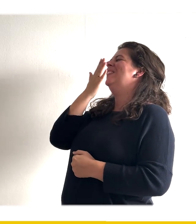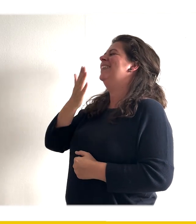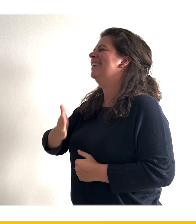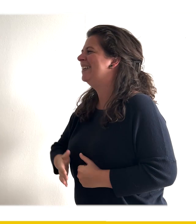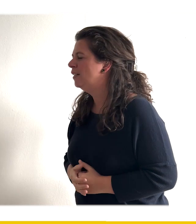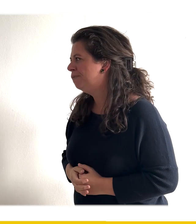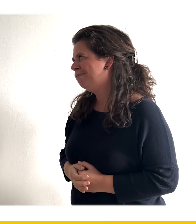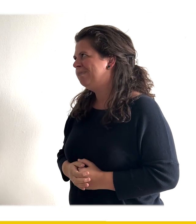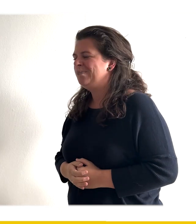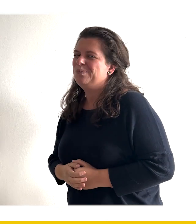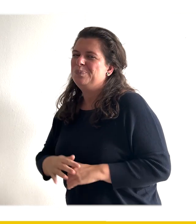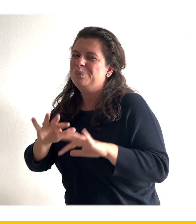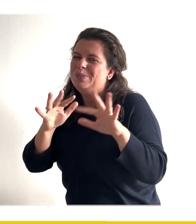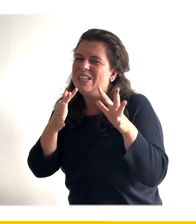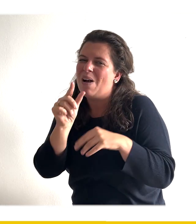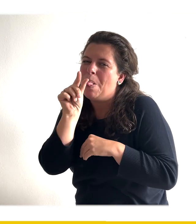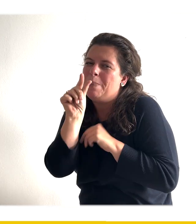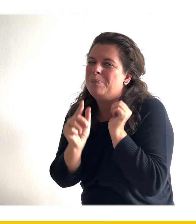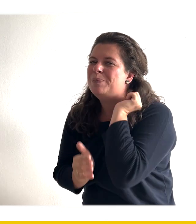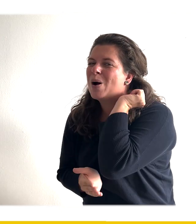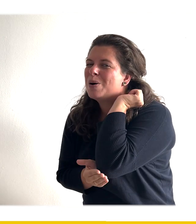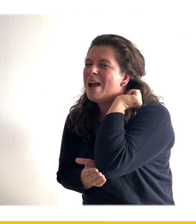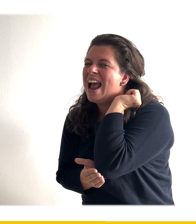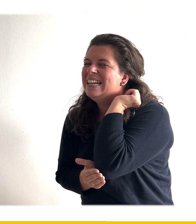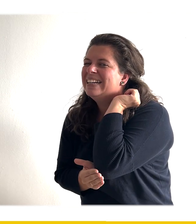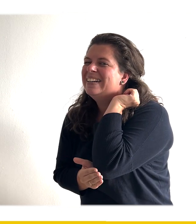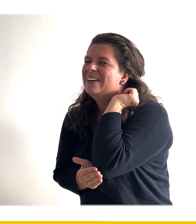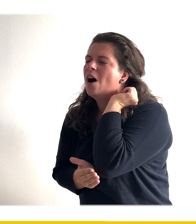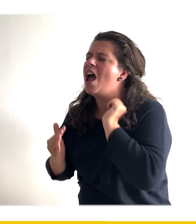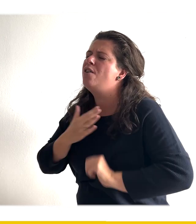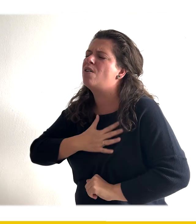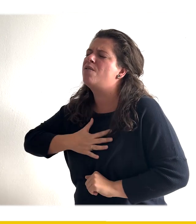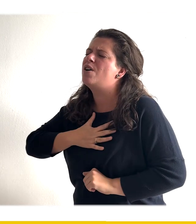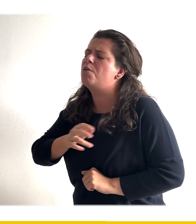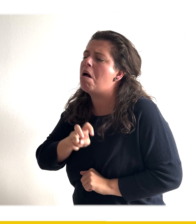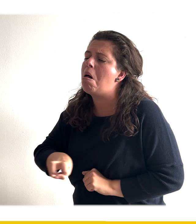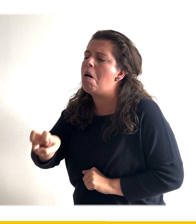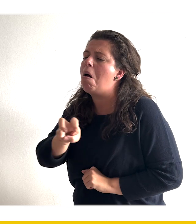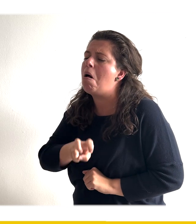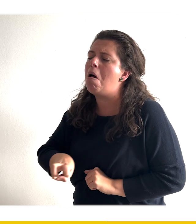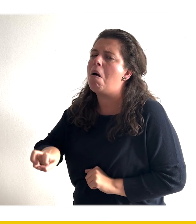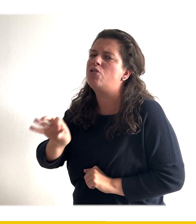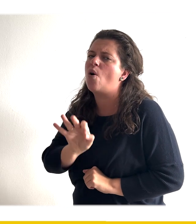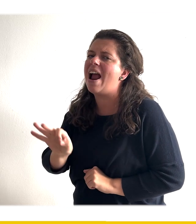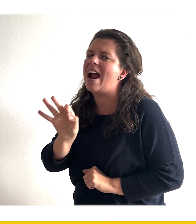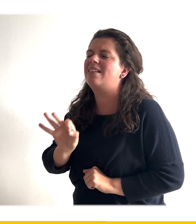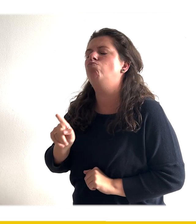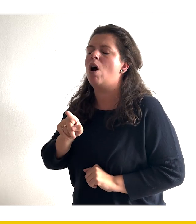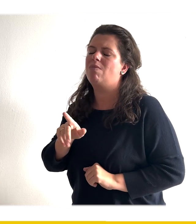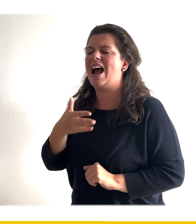Oh. Nou, misschien was ik wel een klein beetje gemeen. Maar ik verveelde me echt zo. Nou, ik haal ons wel even wat drinken voor ons